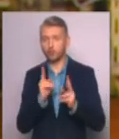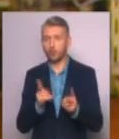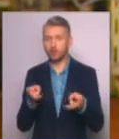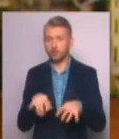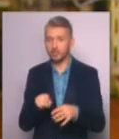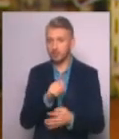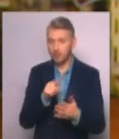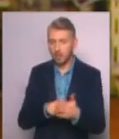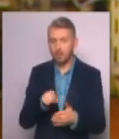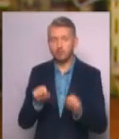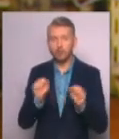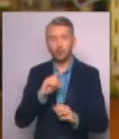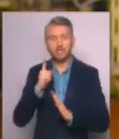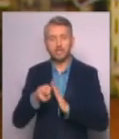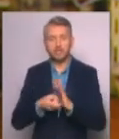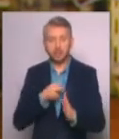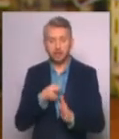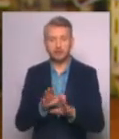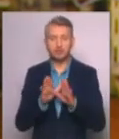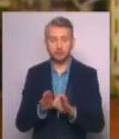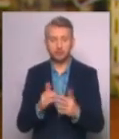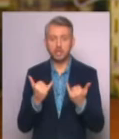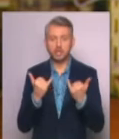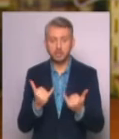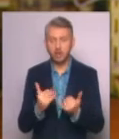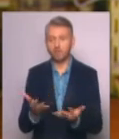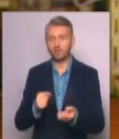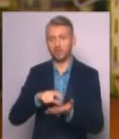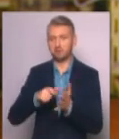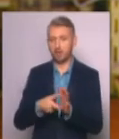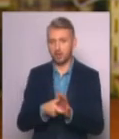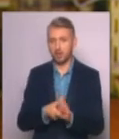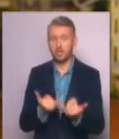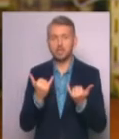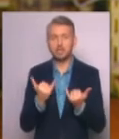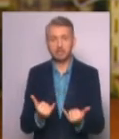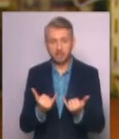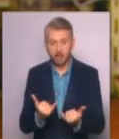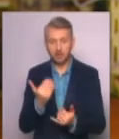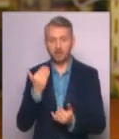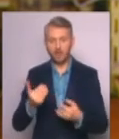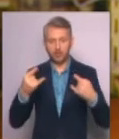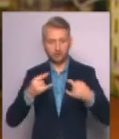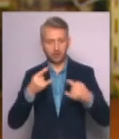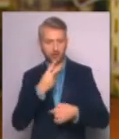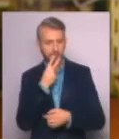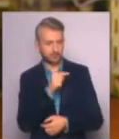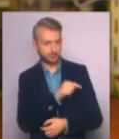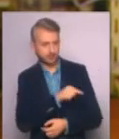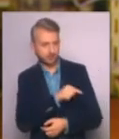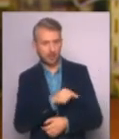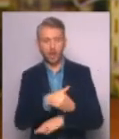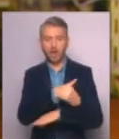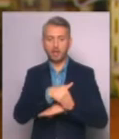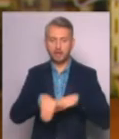питання, ви можете дізнатися виключно зараз вже у приймальні. Тож, будь ласка, саме зараз на ваших екранах адреса приймальні і номер